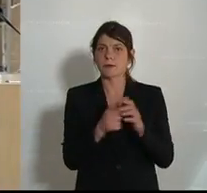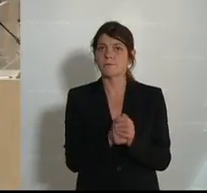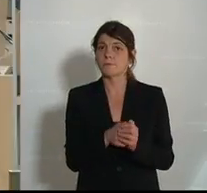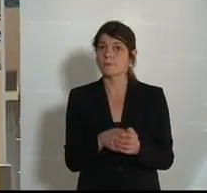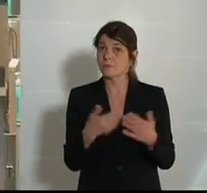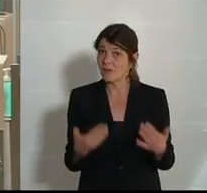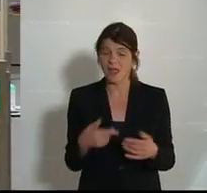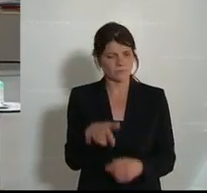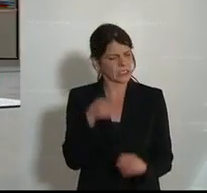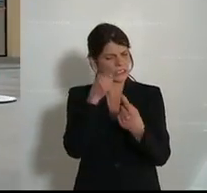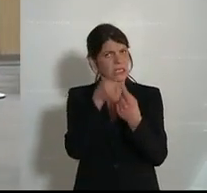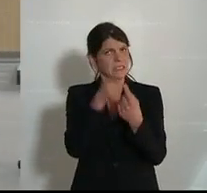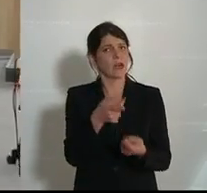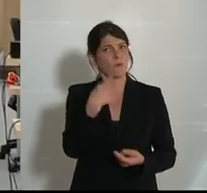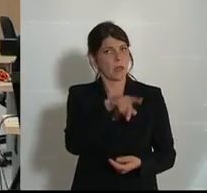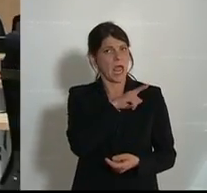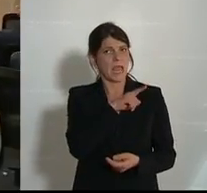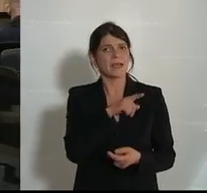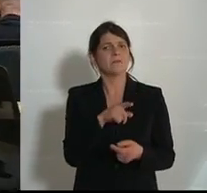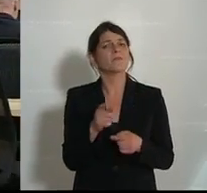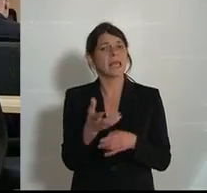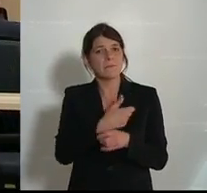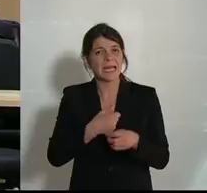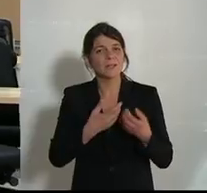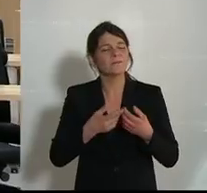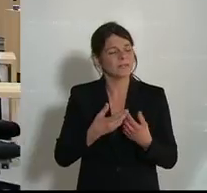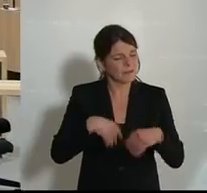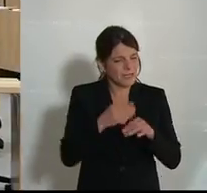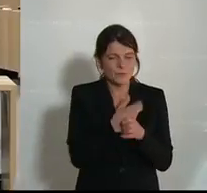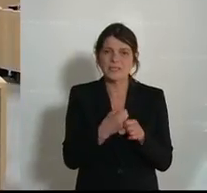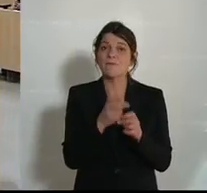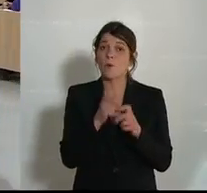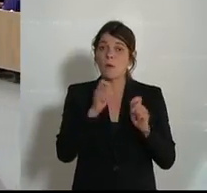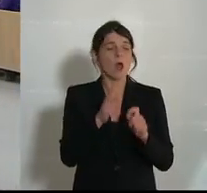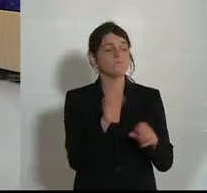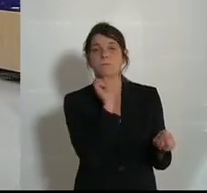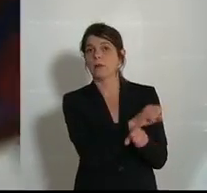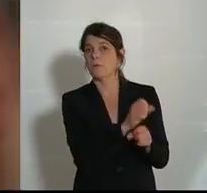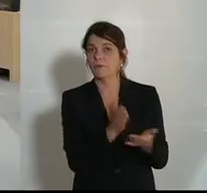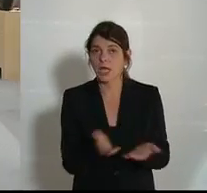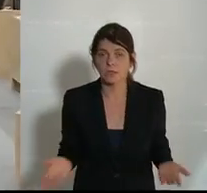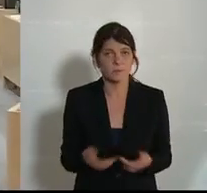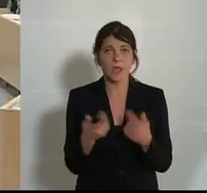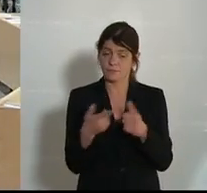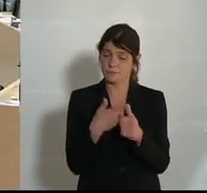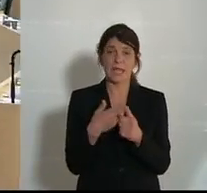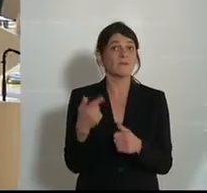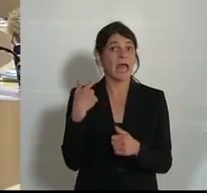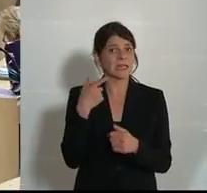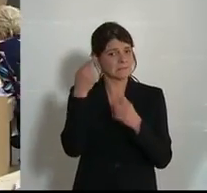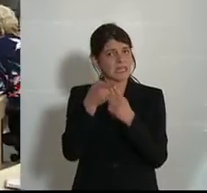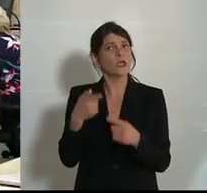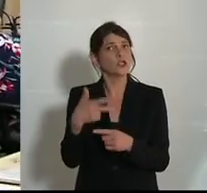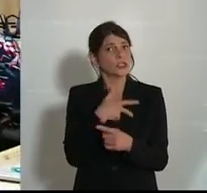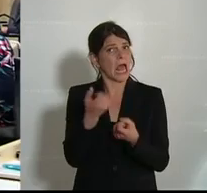die eigentlichen Ziele des gemeinnützigen Wohnbaus einfach hinwegsetzen. Das ist einerseits die Erreichung des sozialpolitischen